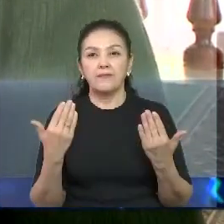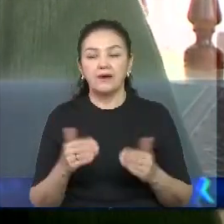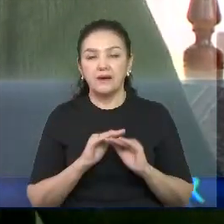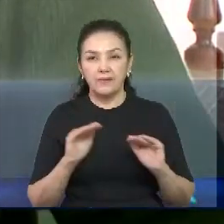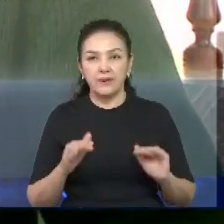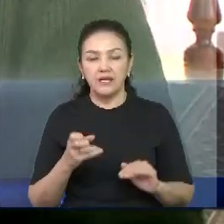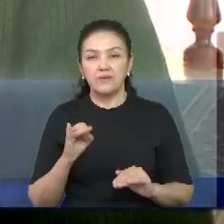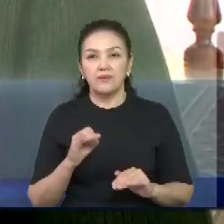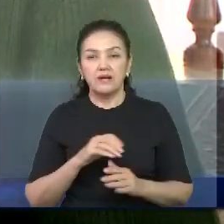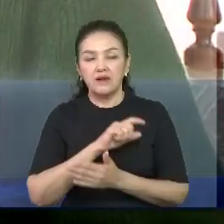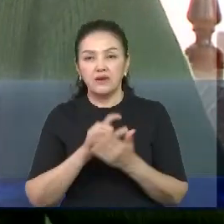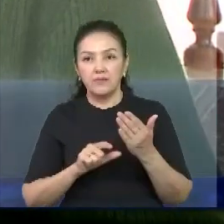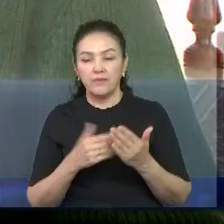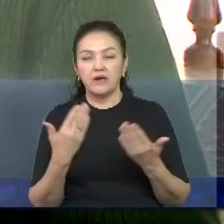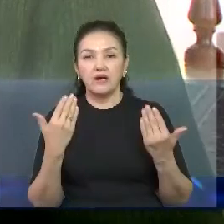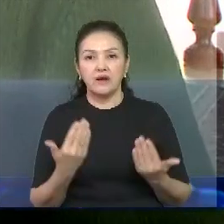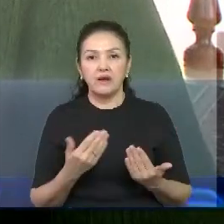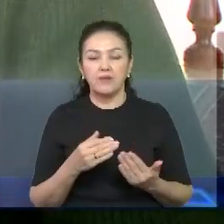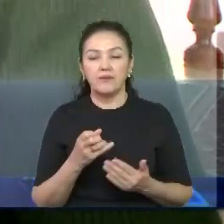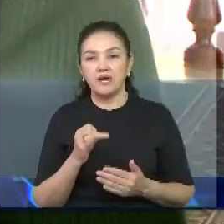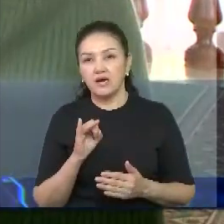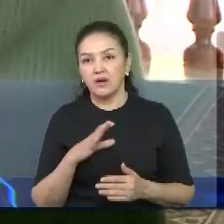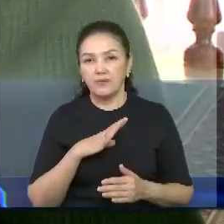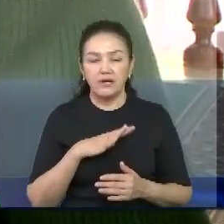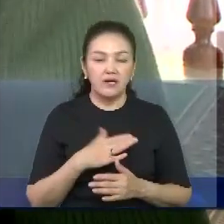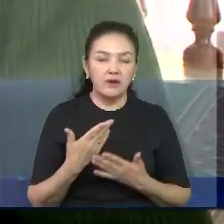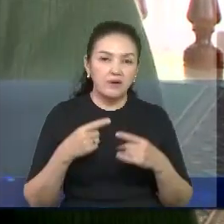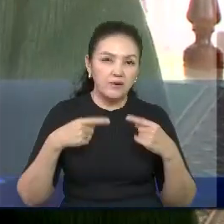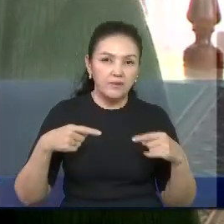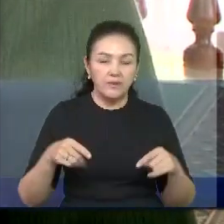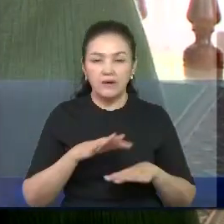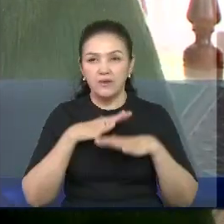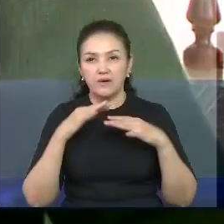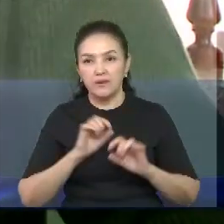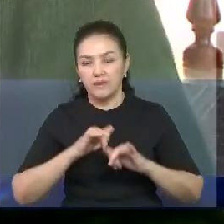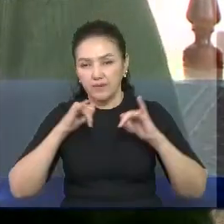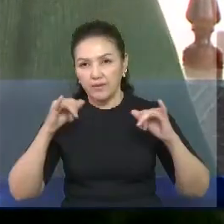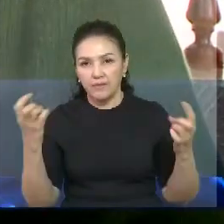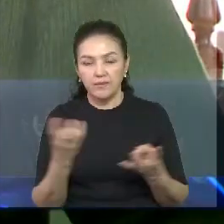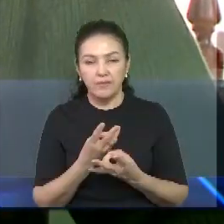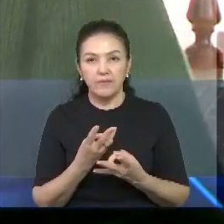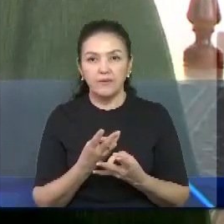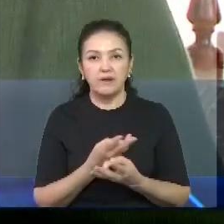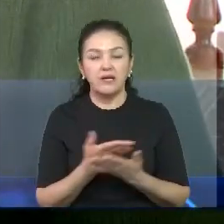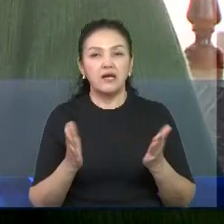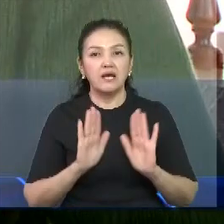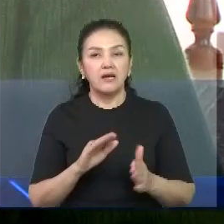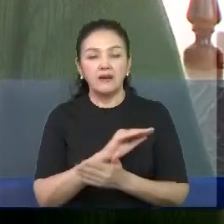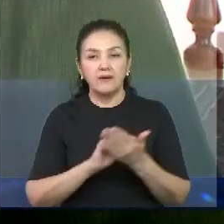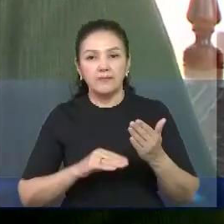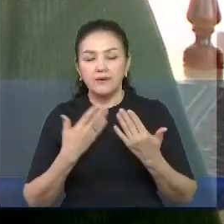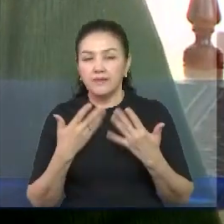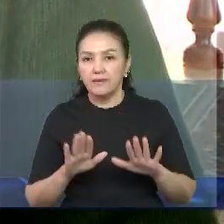балалар әдебиетіндегі жанрларды, осы проза жанры болсын, поэзия жанры болсын, көптеп дамыту керек және оны тек қана жазып қана